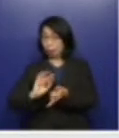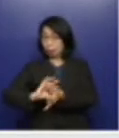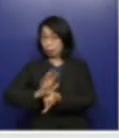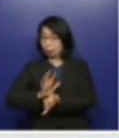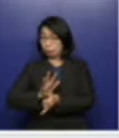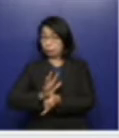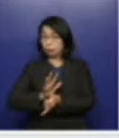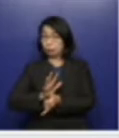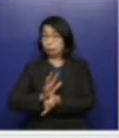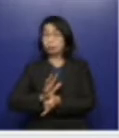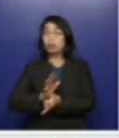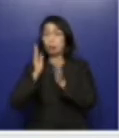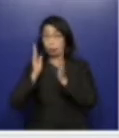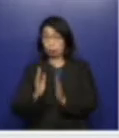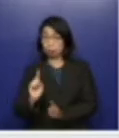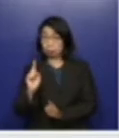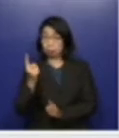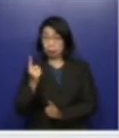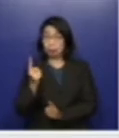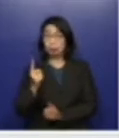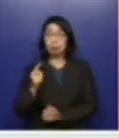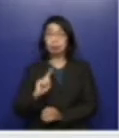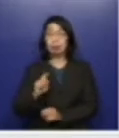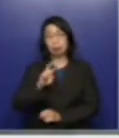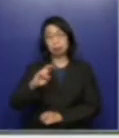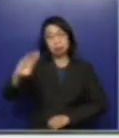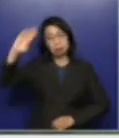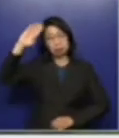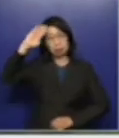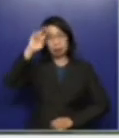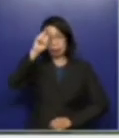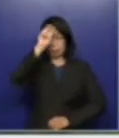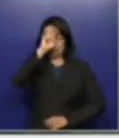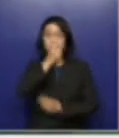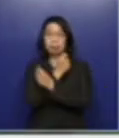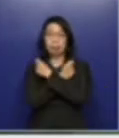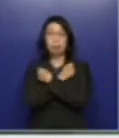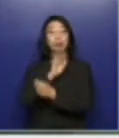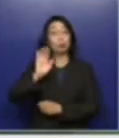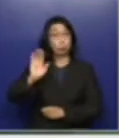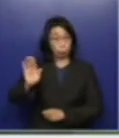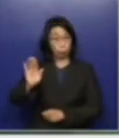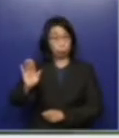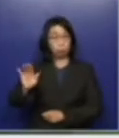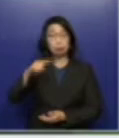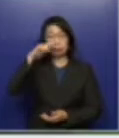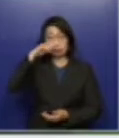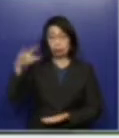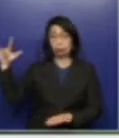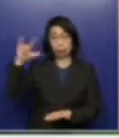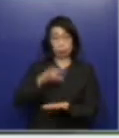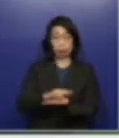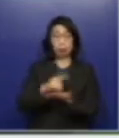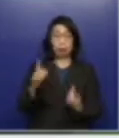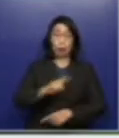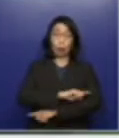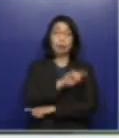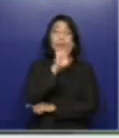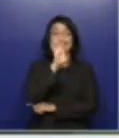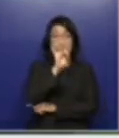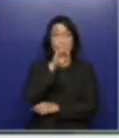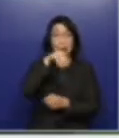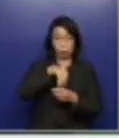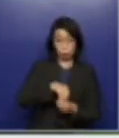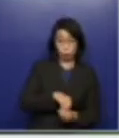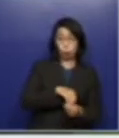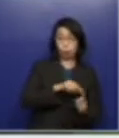ควิด-19 เนี่ยที่เป็นทหารอียิปต์ที่เข้ามาในประเทศไทยตั้งแต่วันที่8ถึงวัน